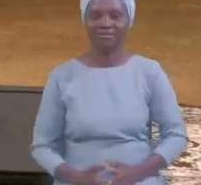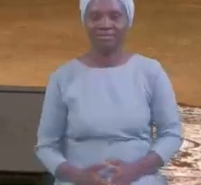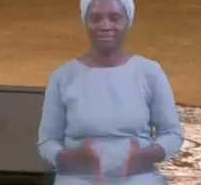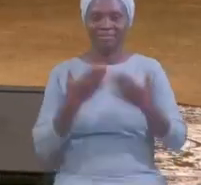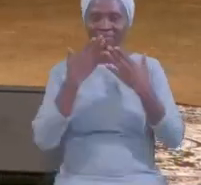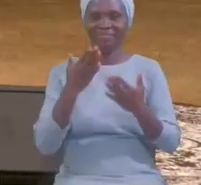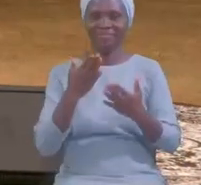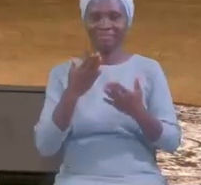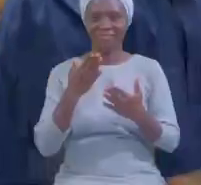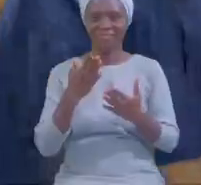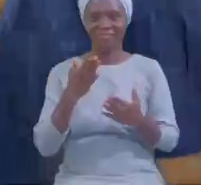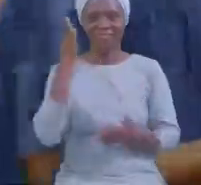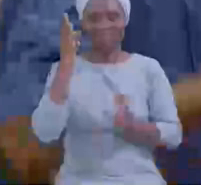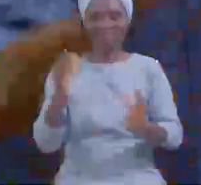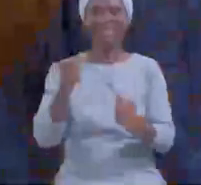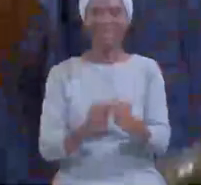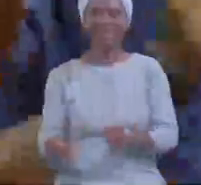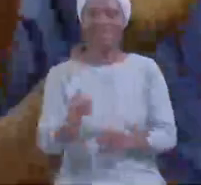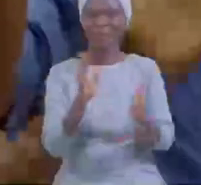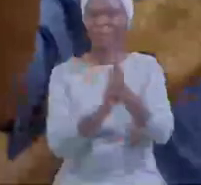Gloire à Dieu à tous.